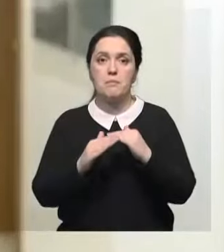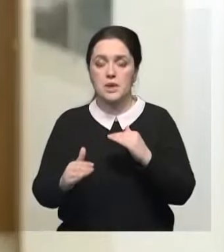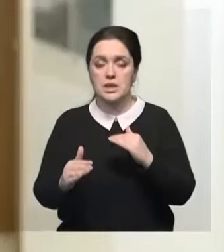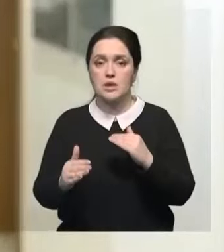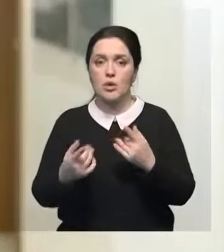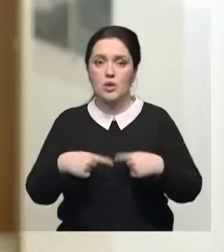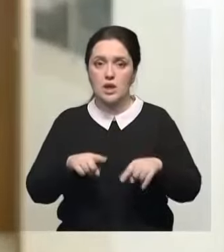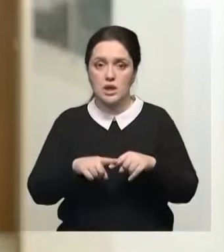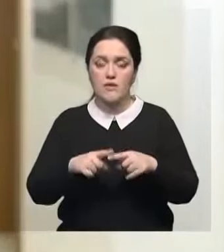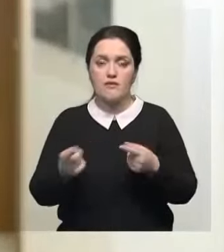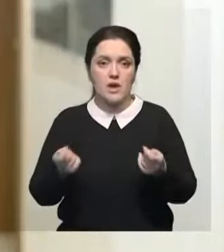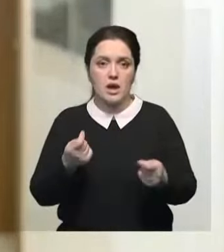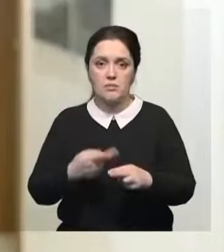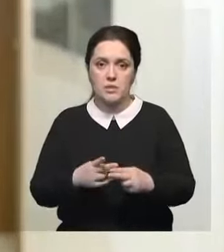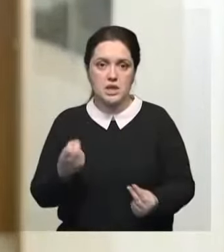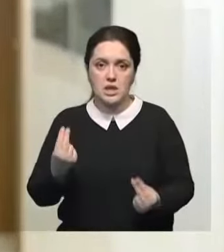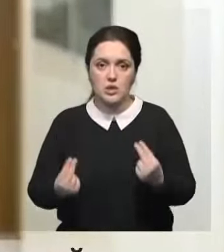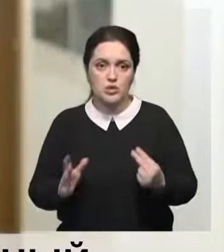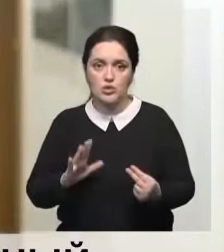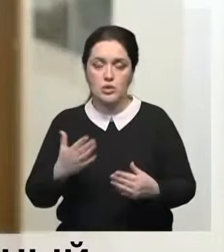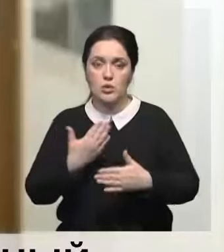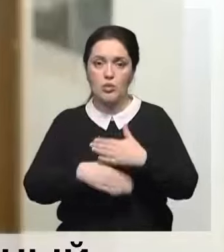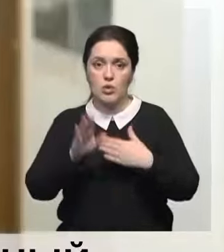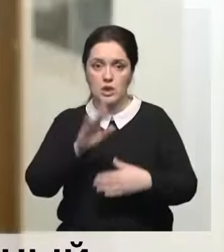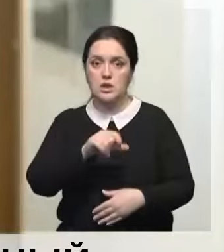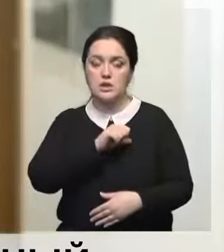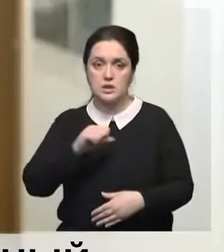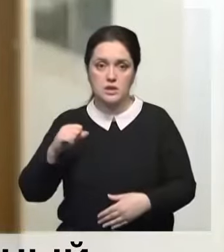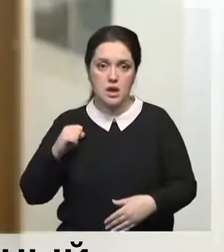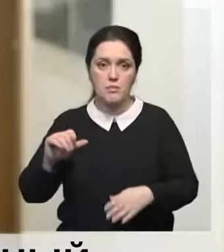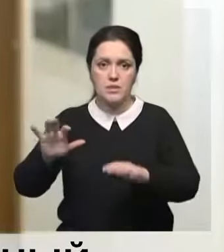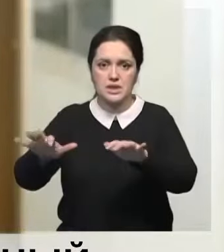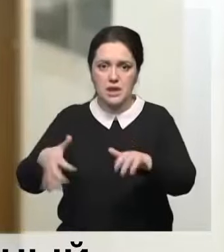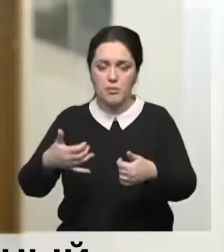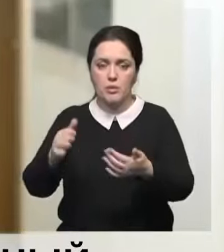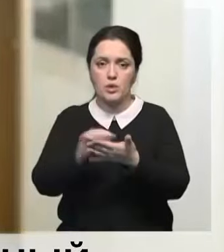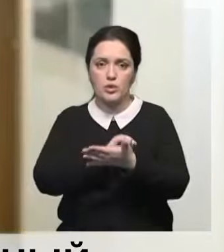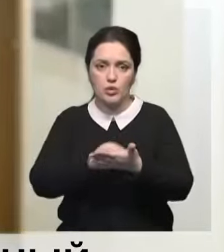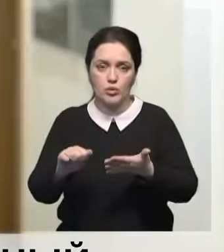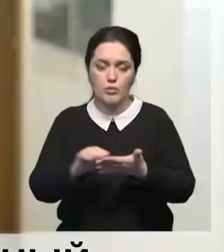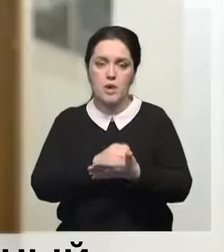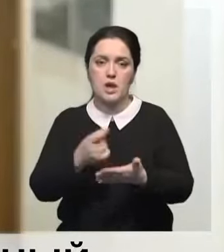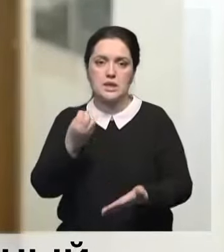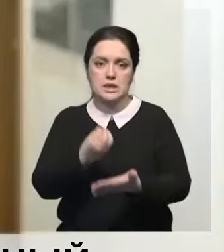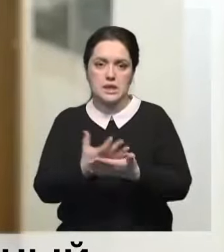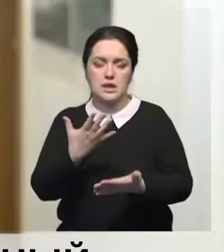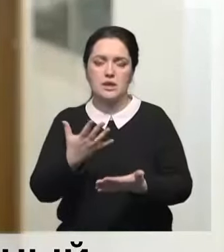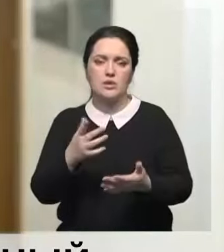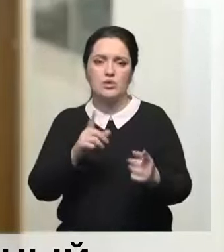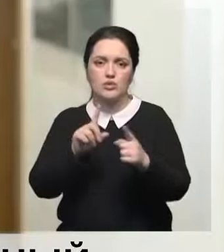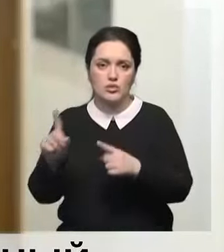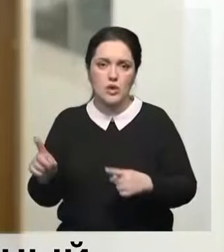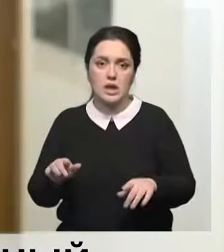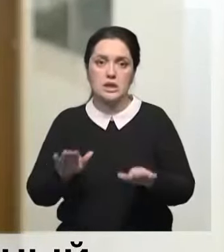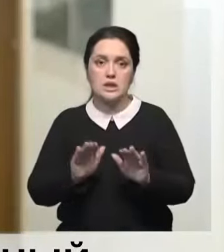Это не шутки. Уходите сами, забирайте документы, ценные вещи,